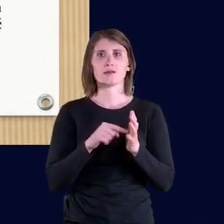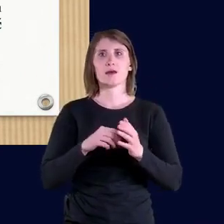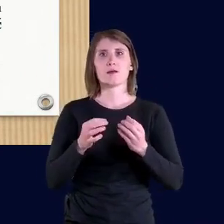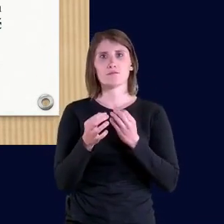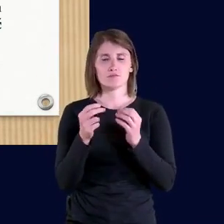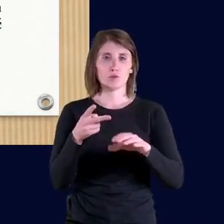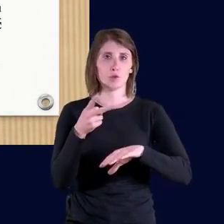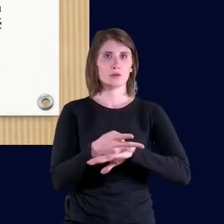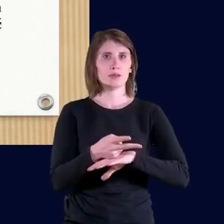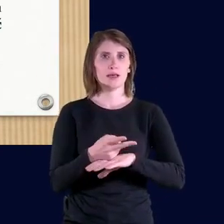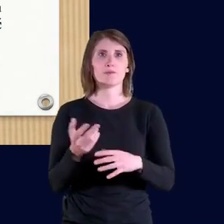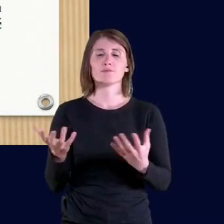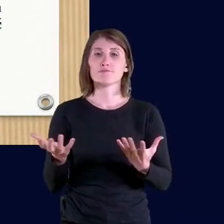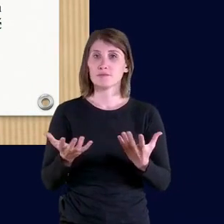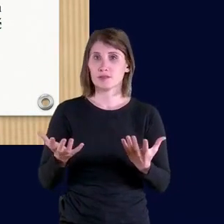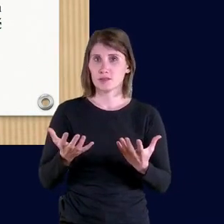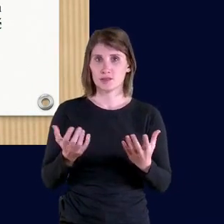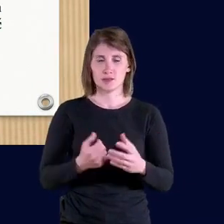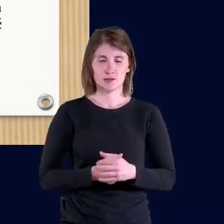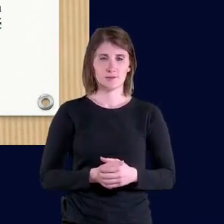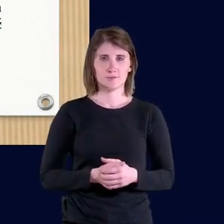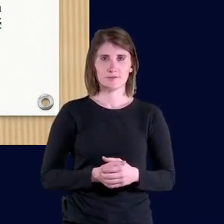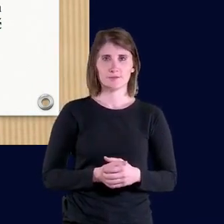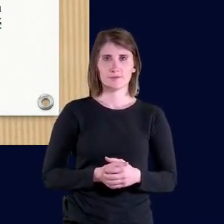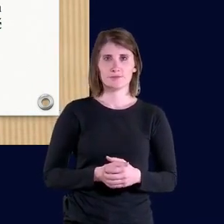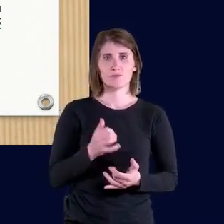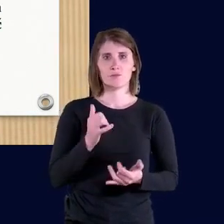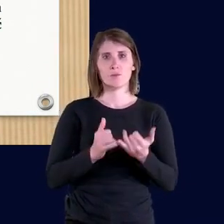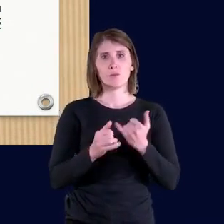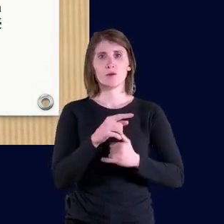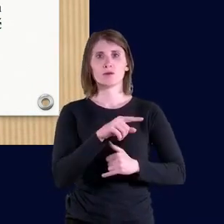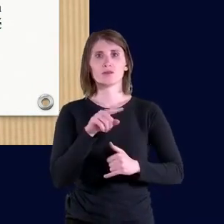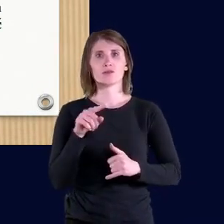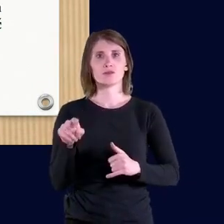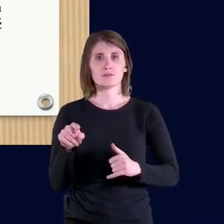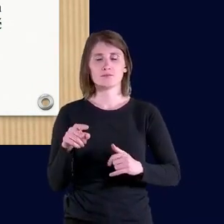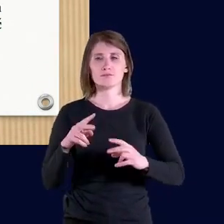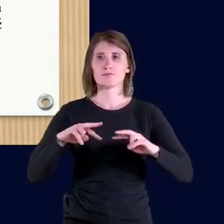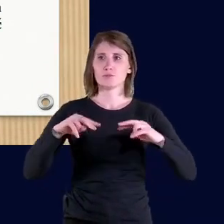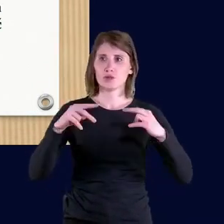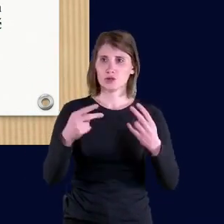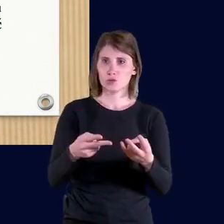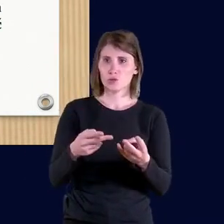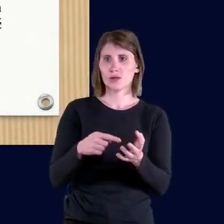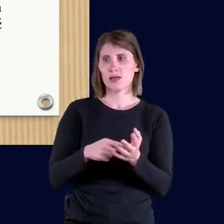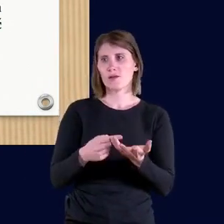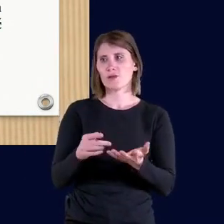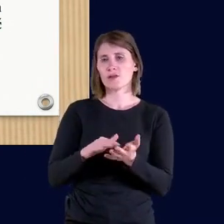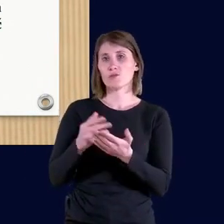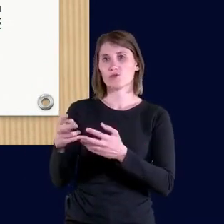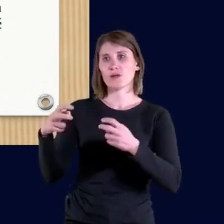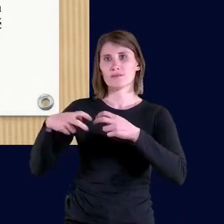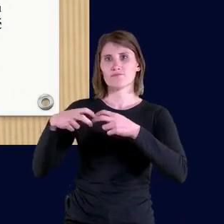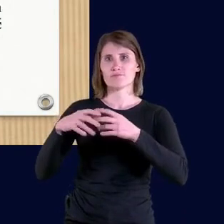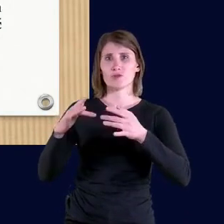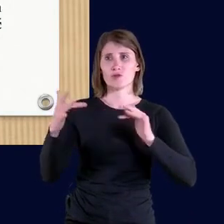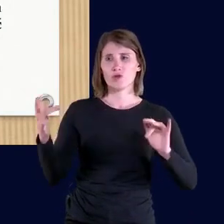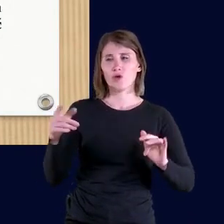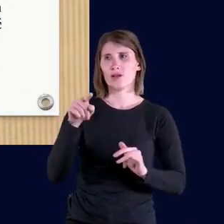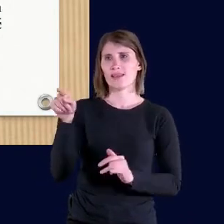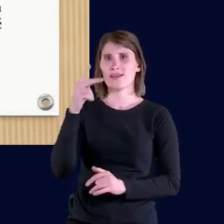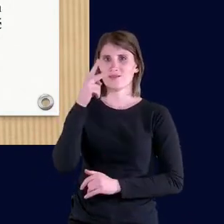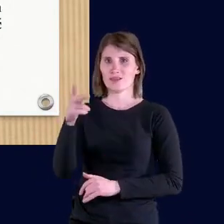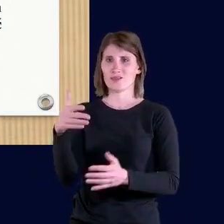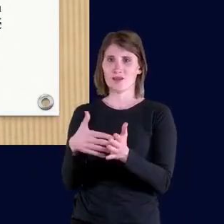dostępie bo nie byłoby sensu przekierowywać ich na strony serwisy gdzie ten dostęp byłby